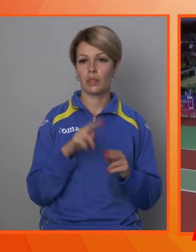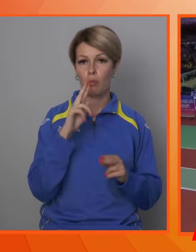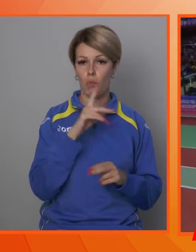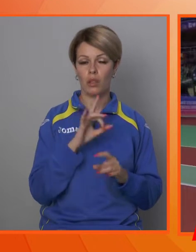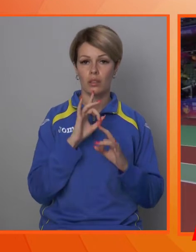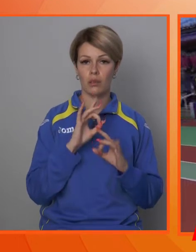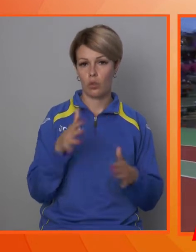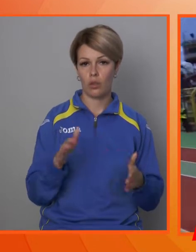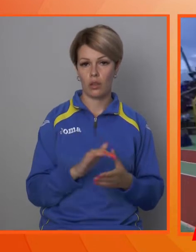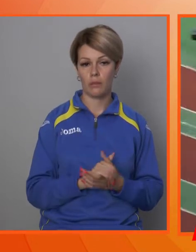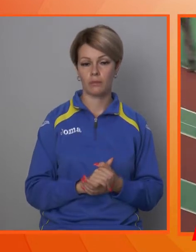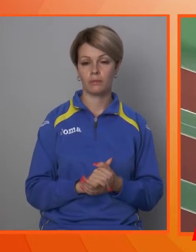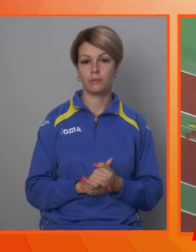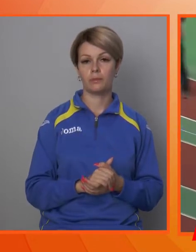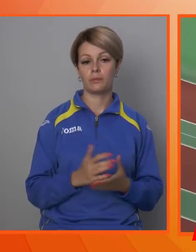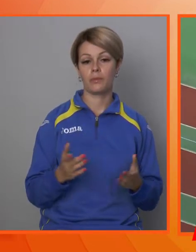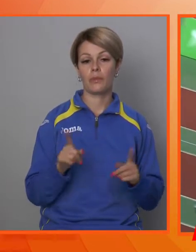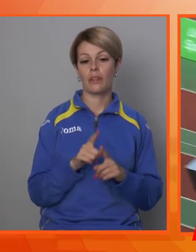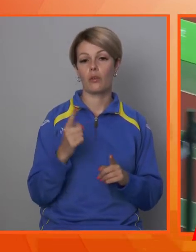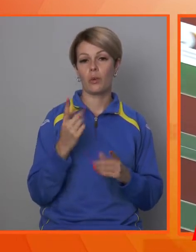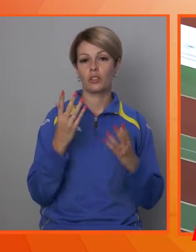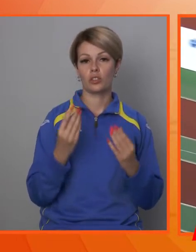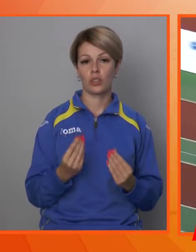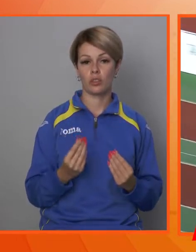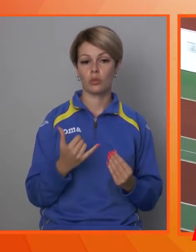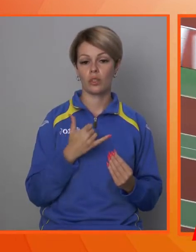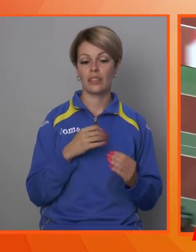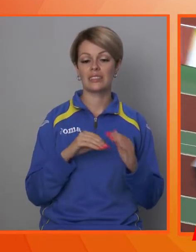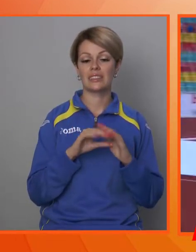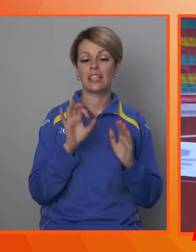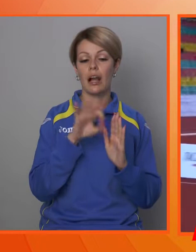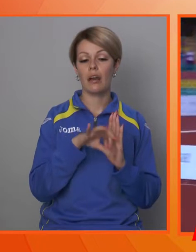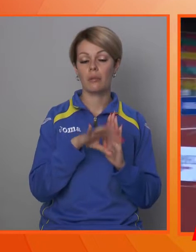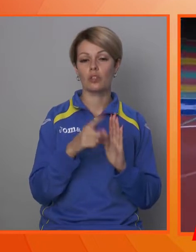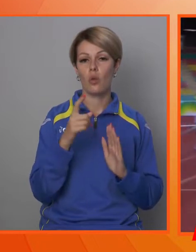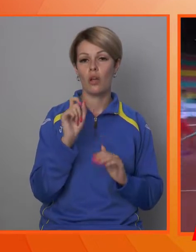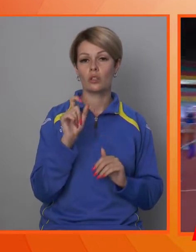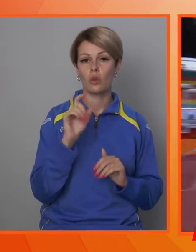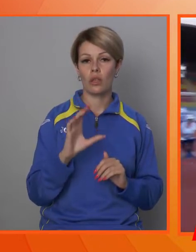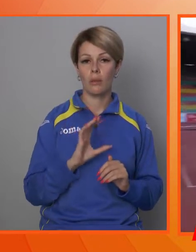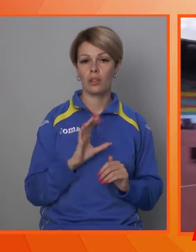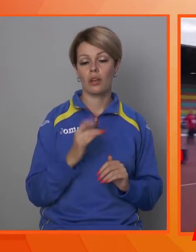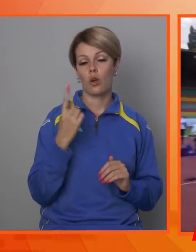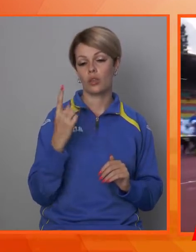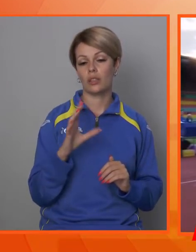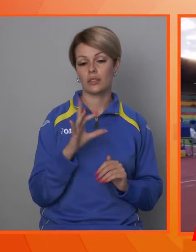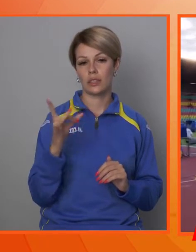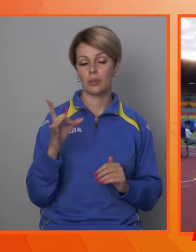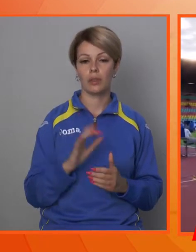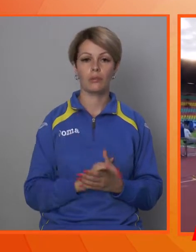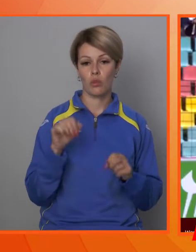буде. Ну, так от на перший день. Тобто у нас в скарбничці одна золота медаль і одна